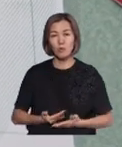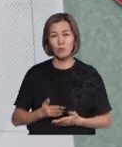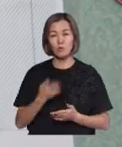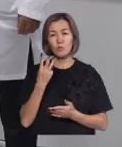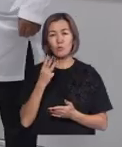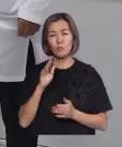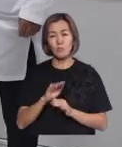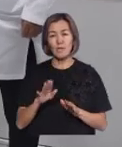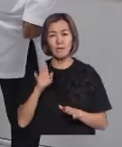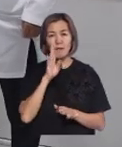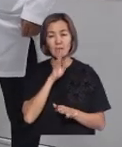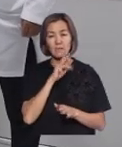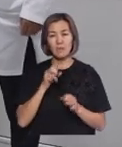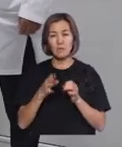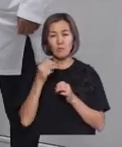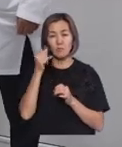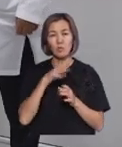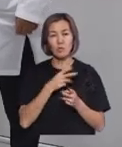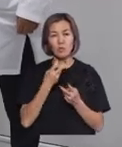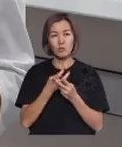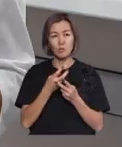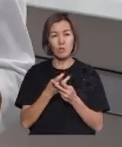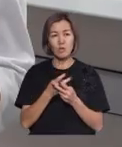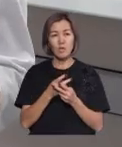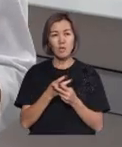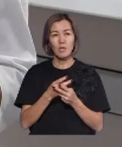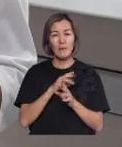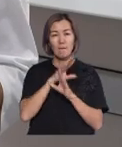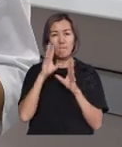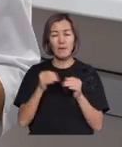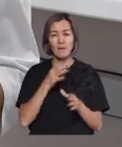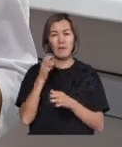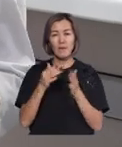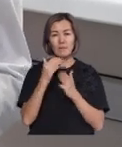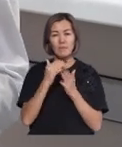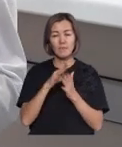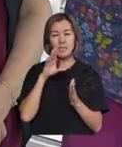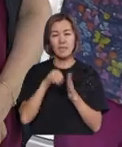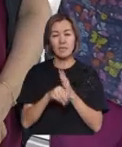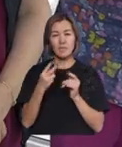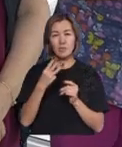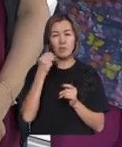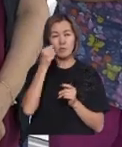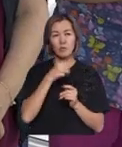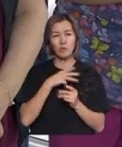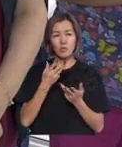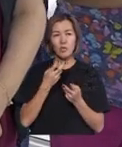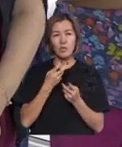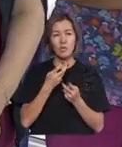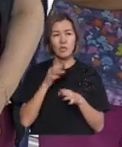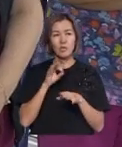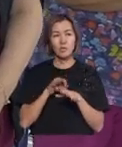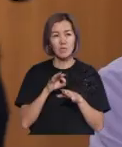баланың анасы. 2014 жылдан бері сүйек кемігі донорларының бүкіл әлемдік тізімінде. 2023 жылы оның сүйек кемігінің